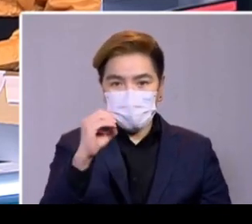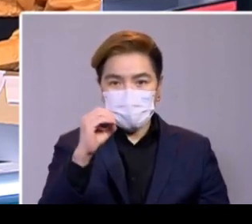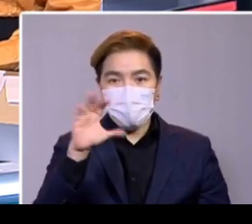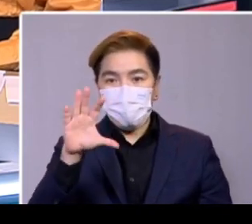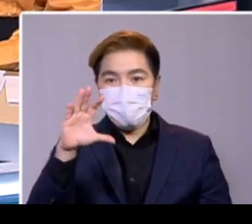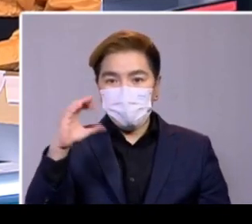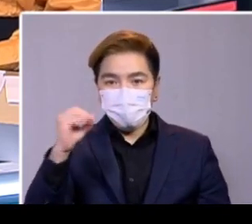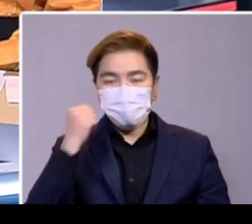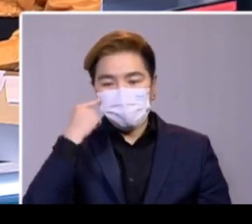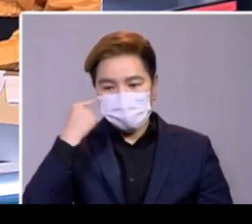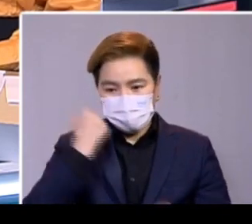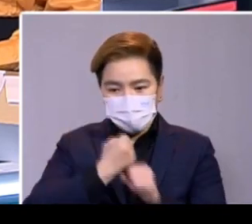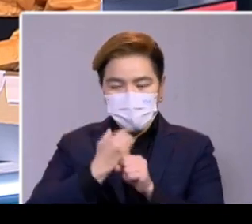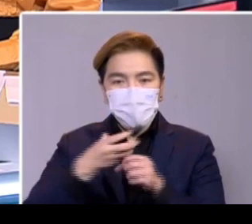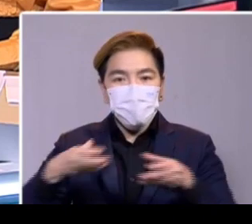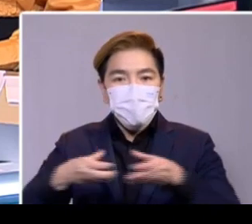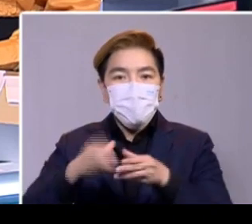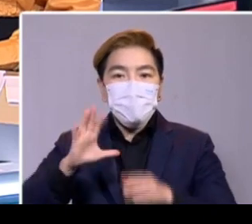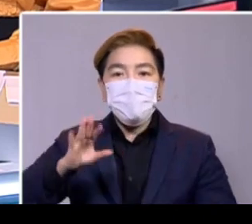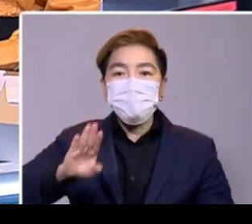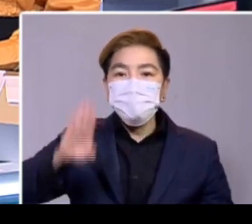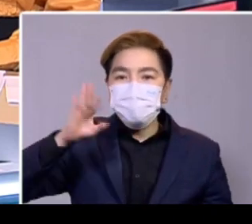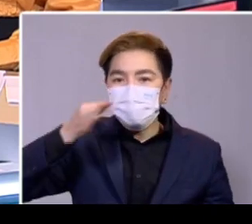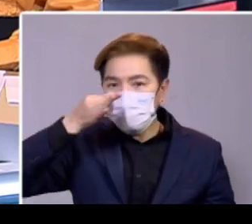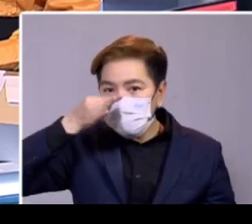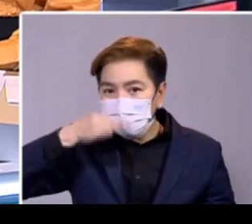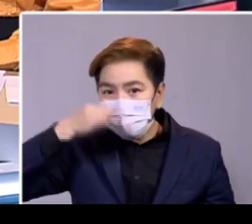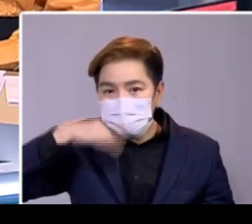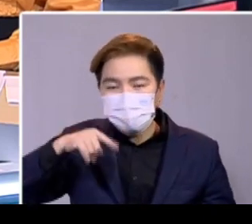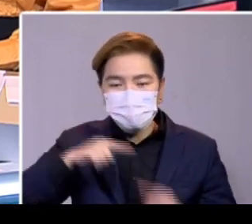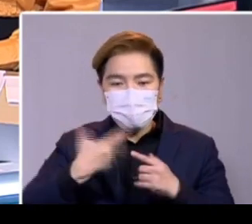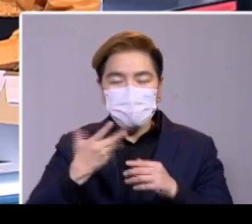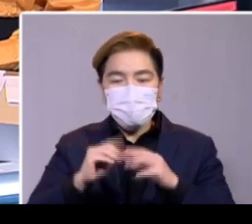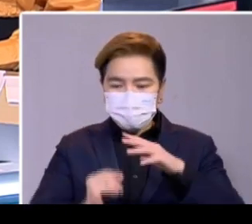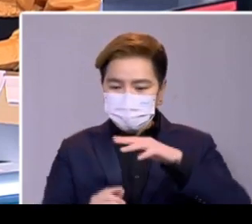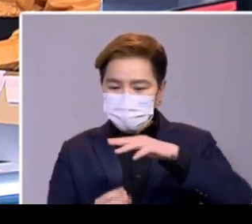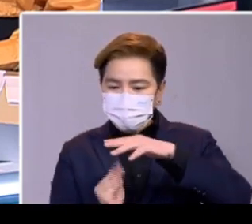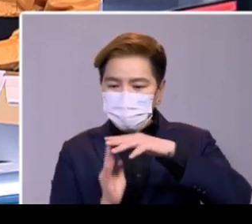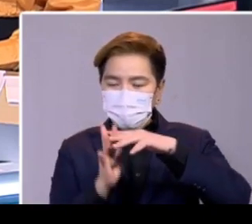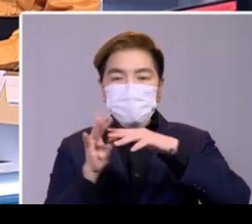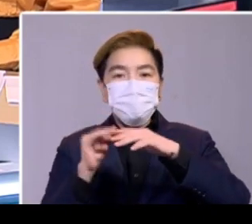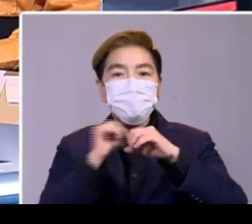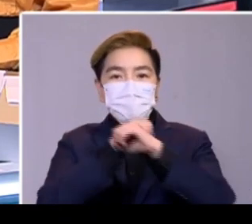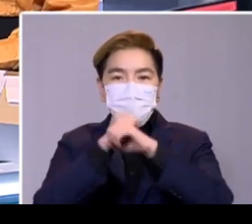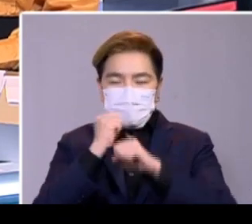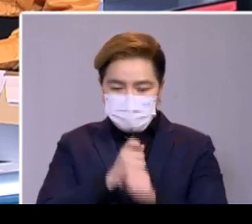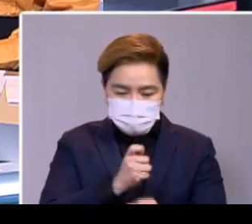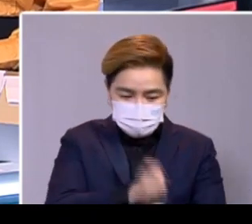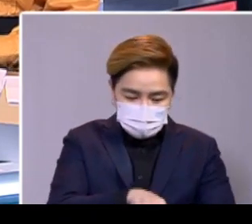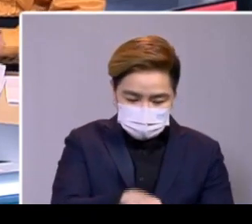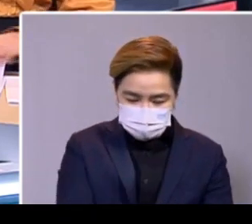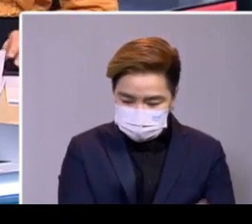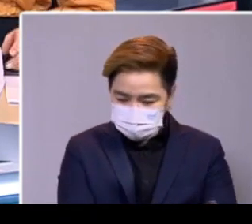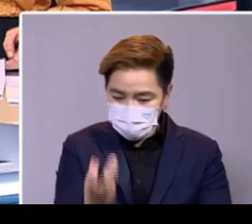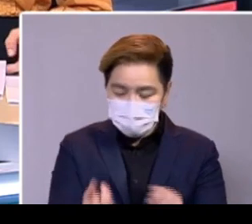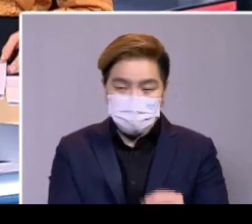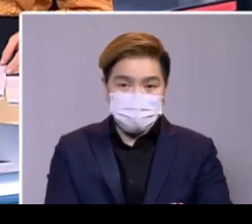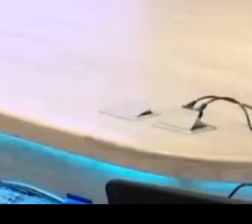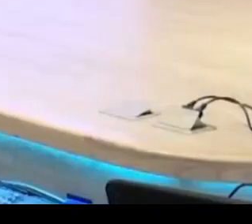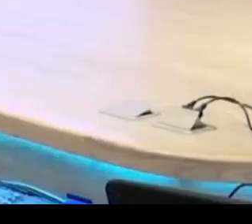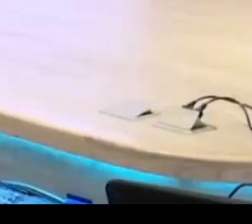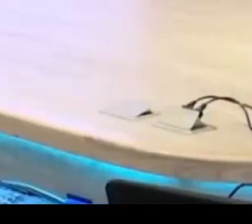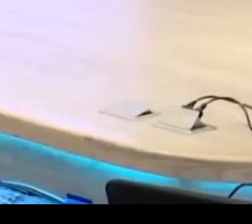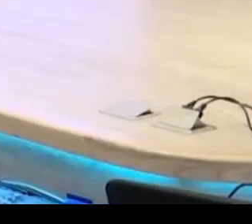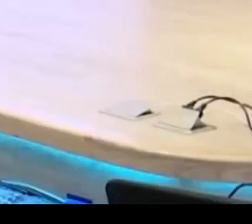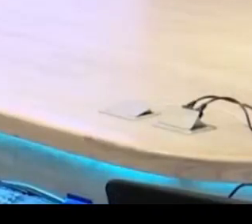ทธ์3 P ขับเคลื่อนธุรกิจกลุ่มปตท.มุ่งลดการปล่อยก๊าซเรือนกระจกพร้อมเดินหน้าปลูกป่าเพิ่มอีก1ล้านไร่นะคะโด